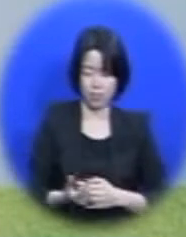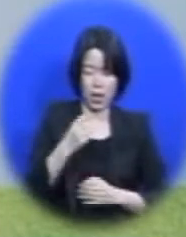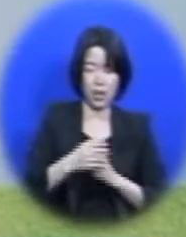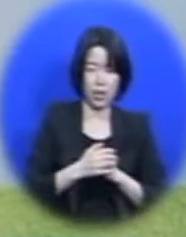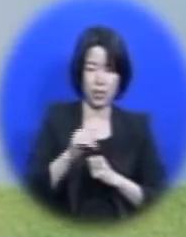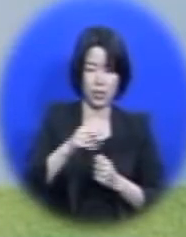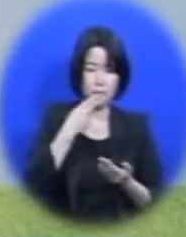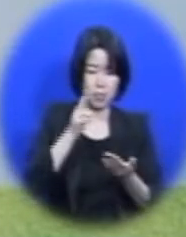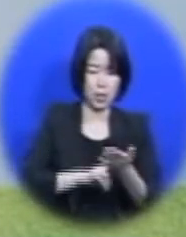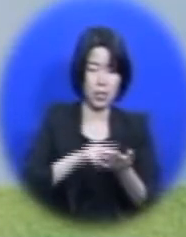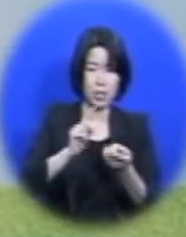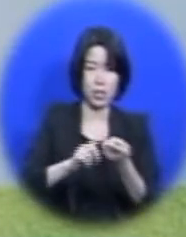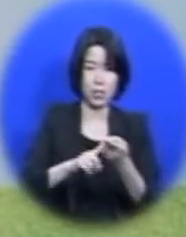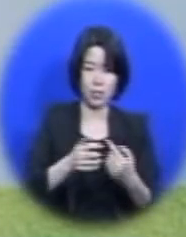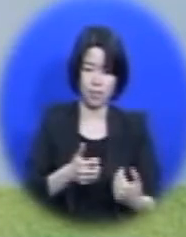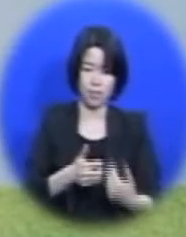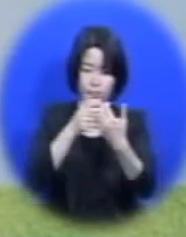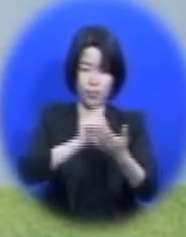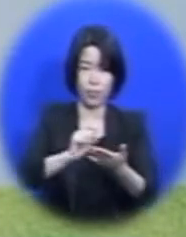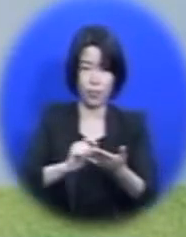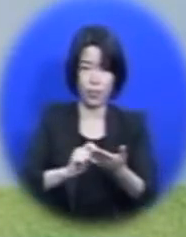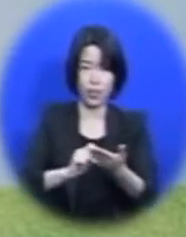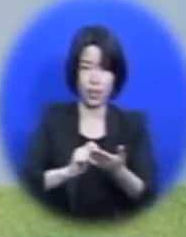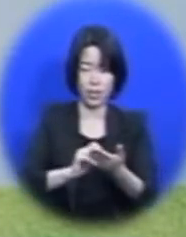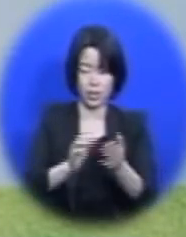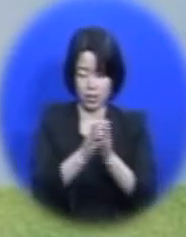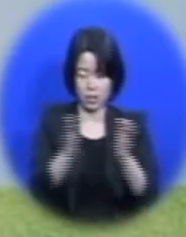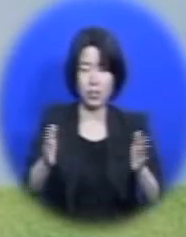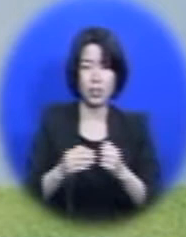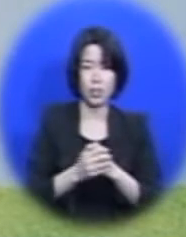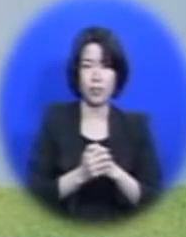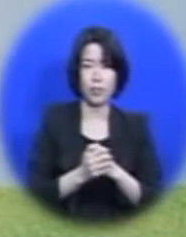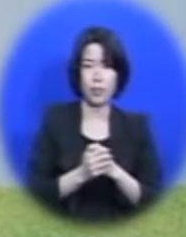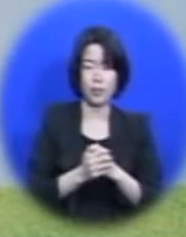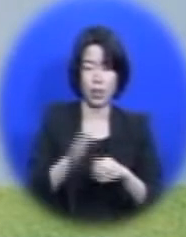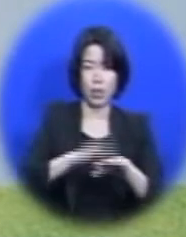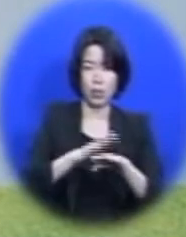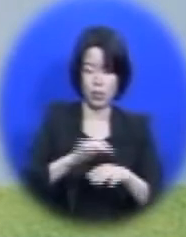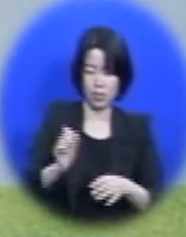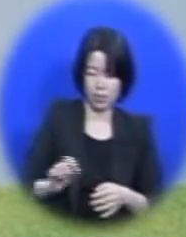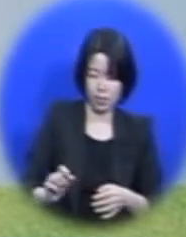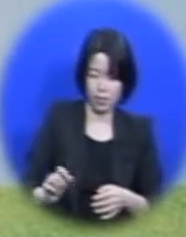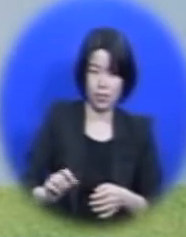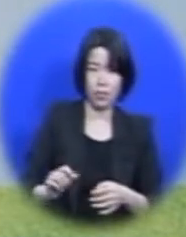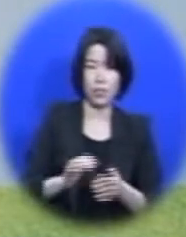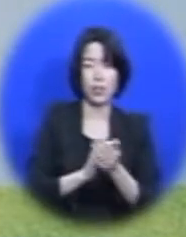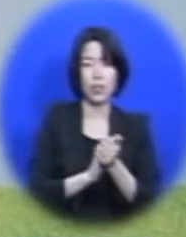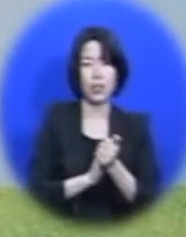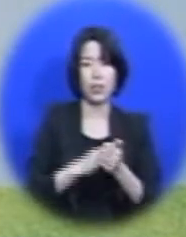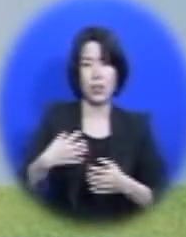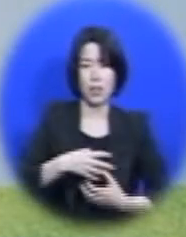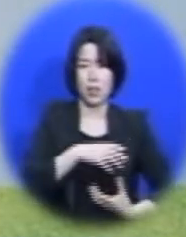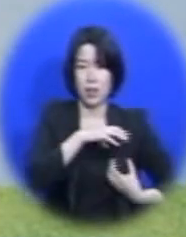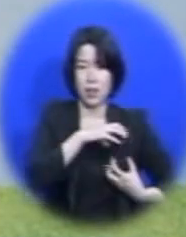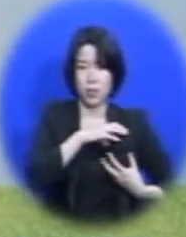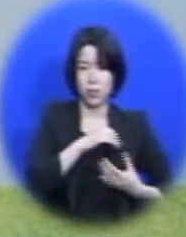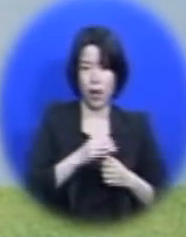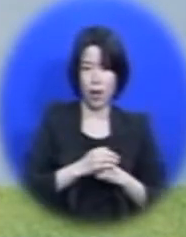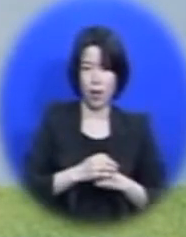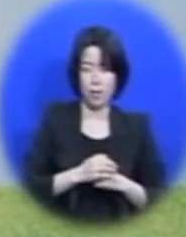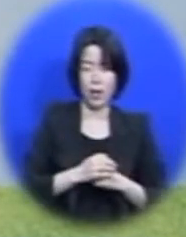편지에 대해서 반박하는 글을 쓰기 시작했다. 손이 막 떨리는 가운데도 심장이 막 뛰는